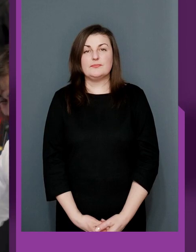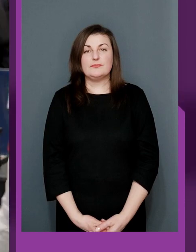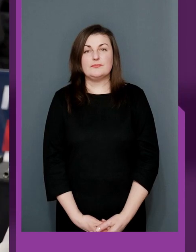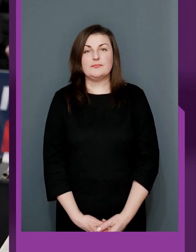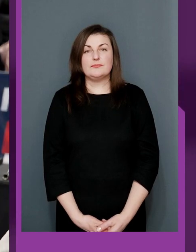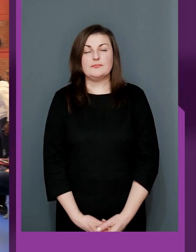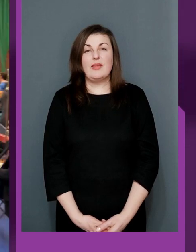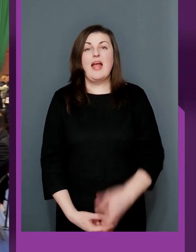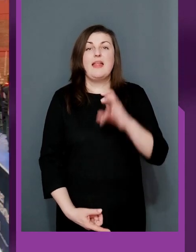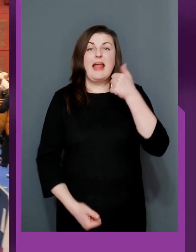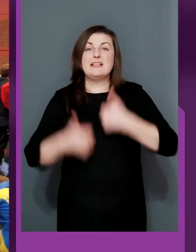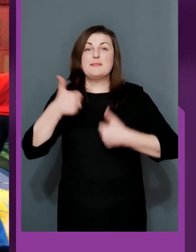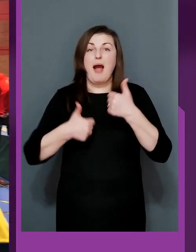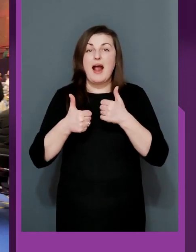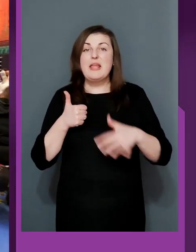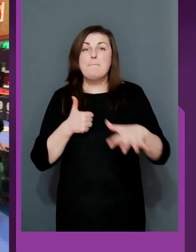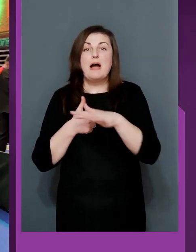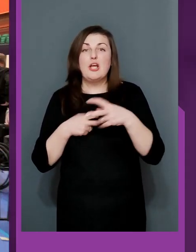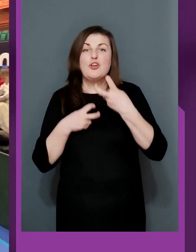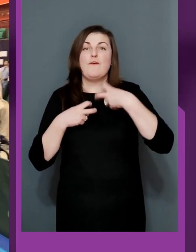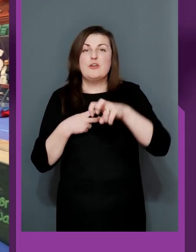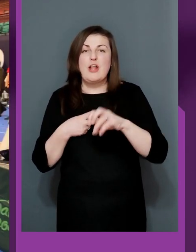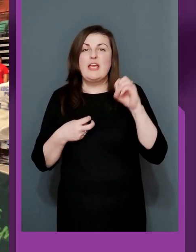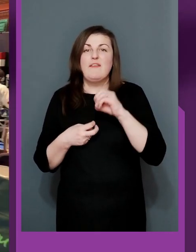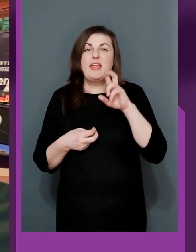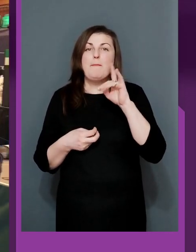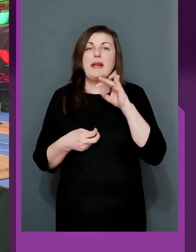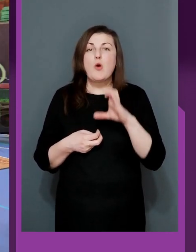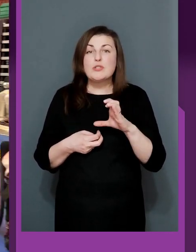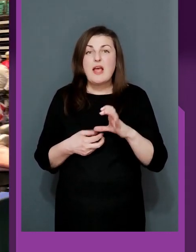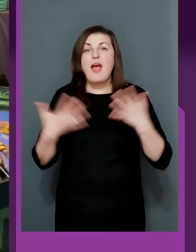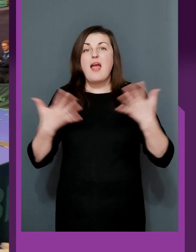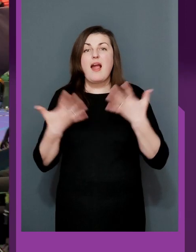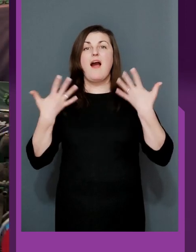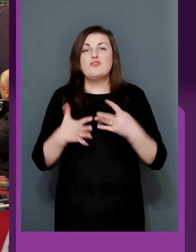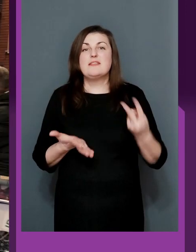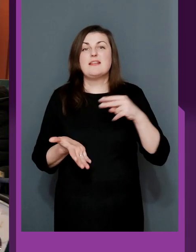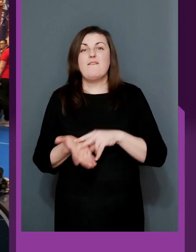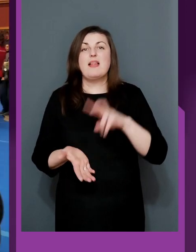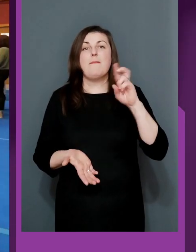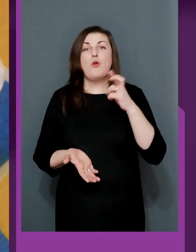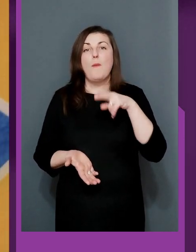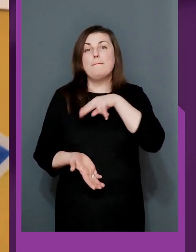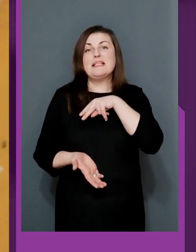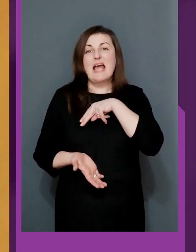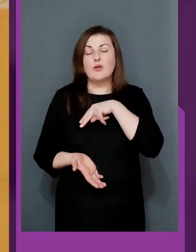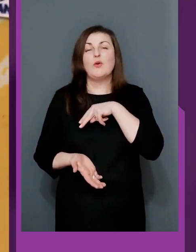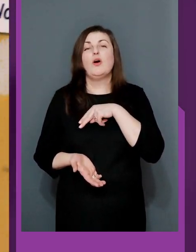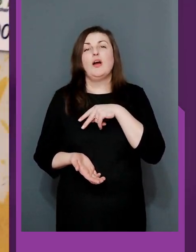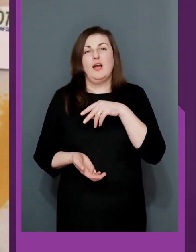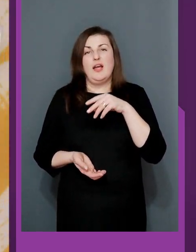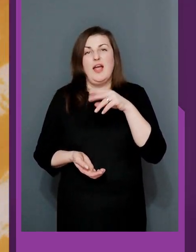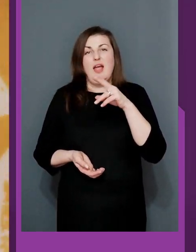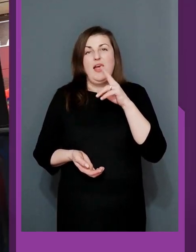поборотися на змагальний майданчик вийшла Євгенія бреус яка вже ставала бронзовою призеркою шаблі